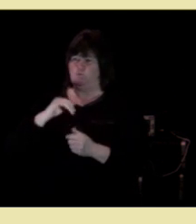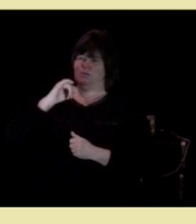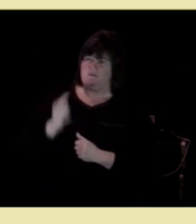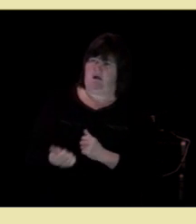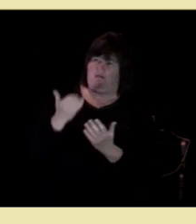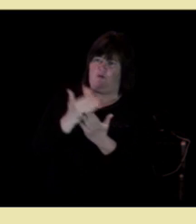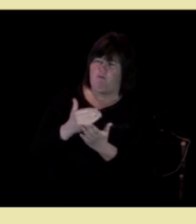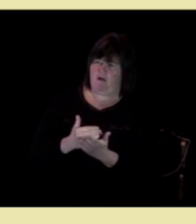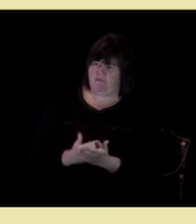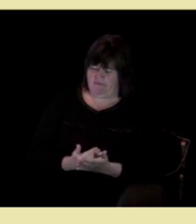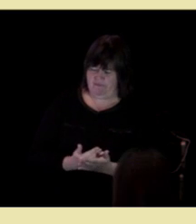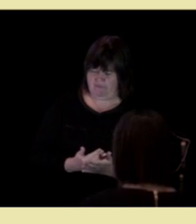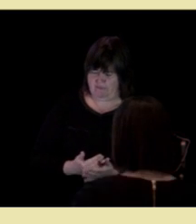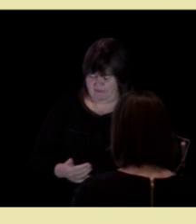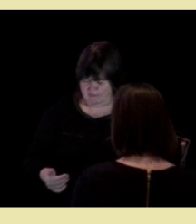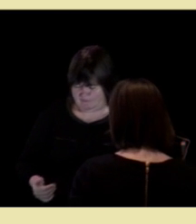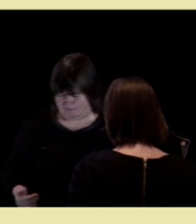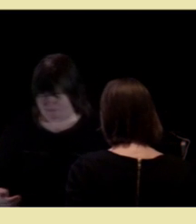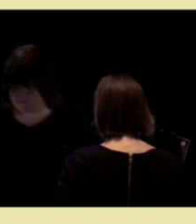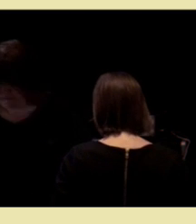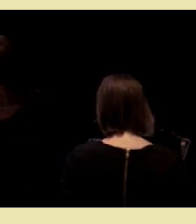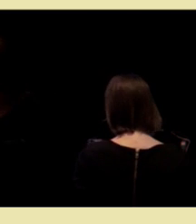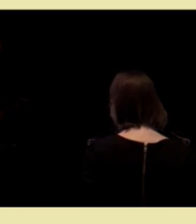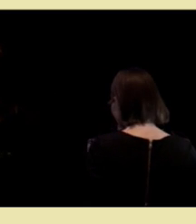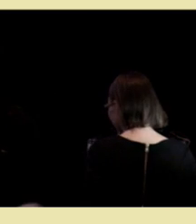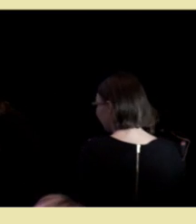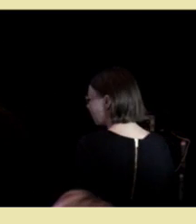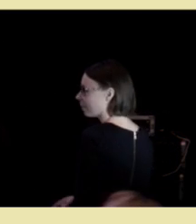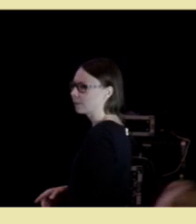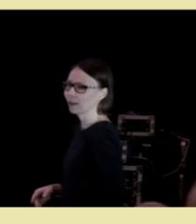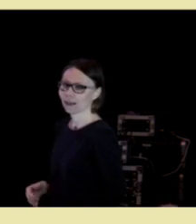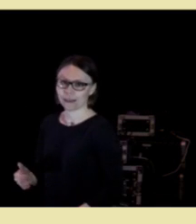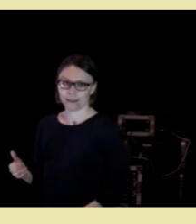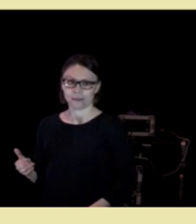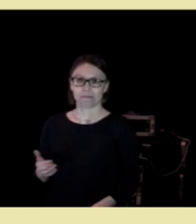skalloppgavene. Det var her vi begynte.